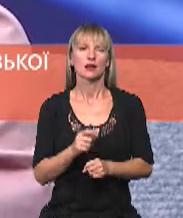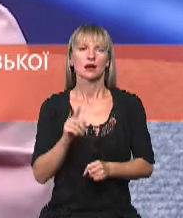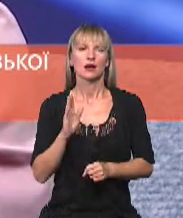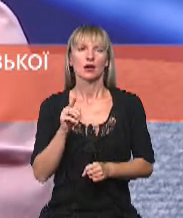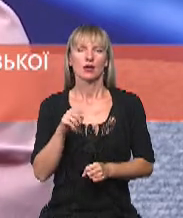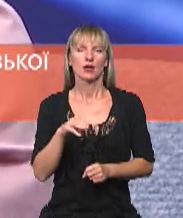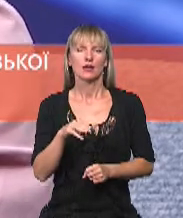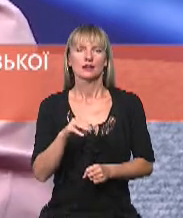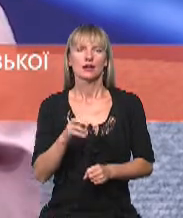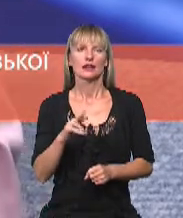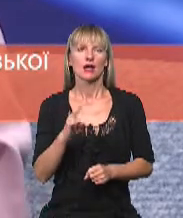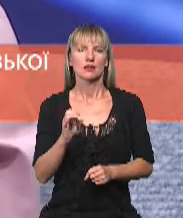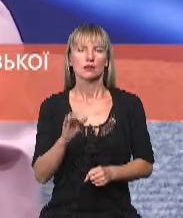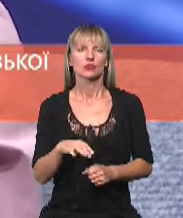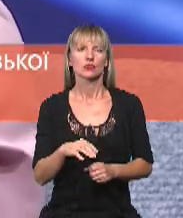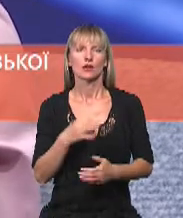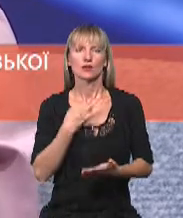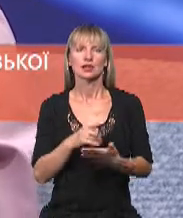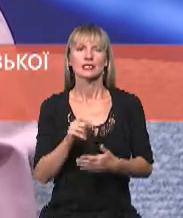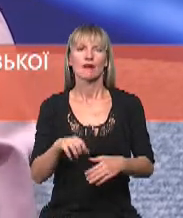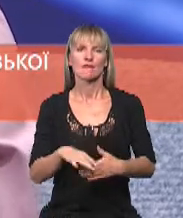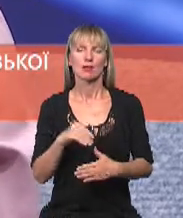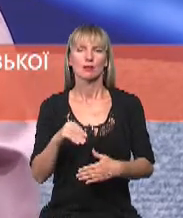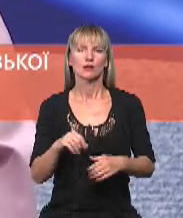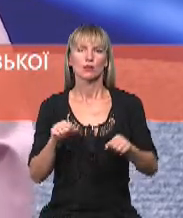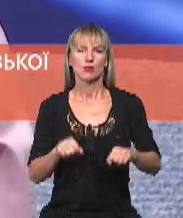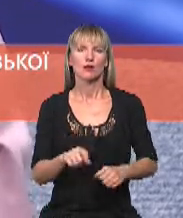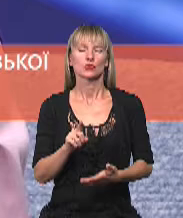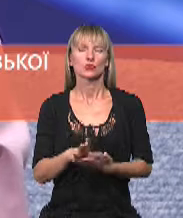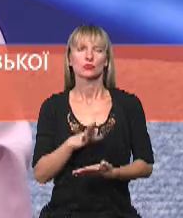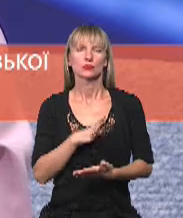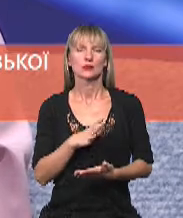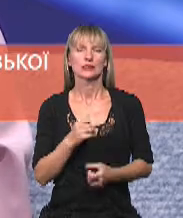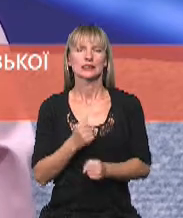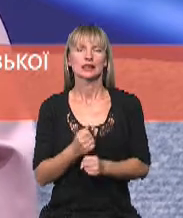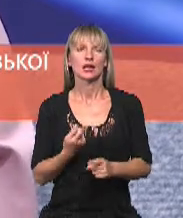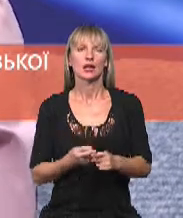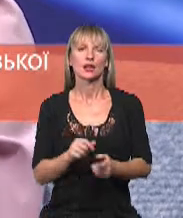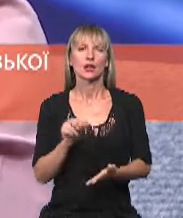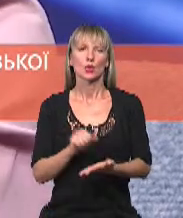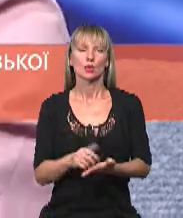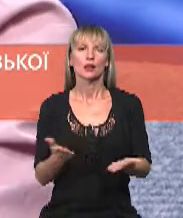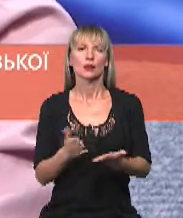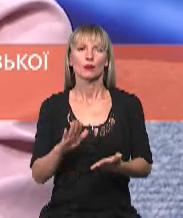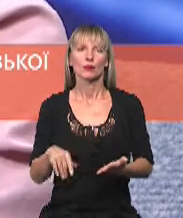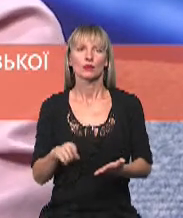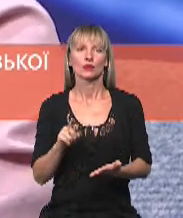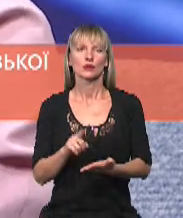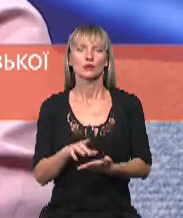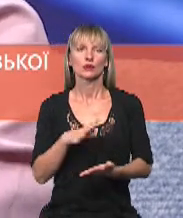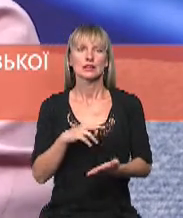права, вона і має напрацювати, наскільки вони розуміють, вона і має напрацювати ці документи, які потім мають